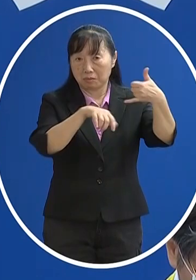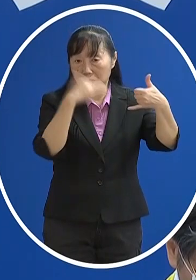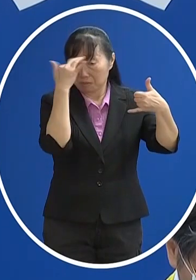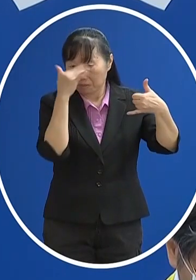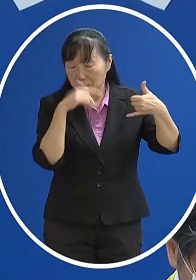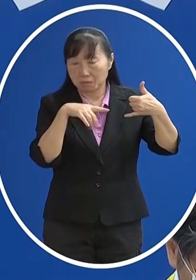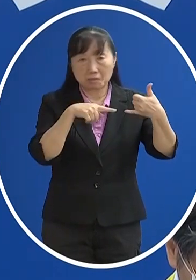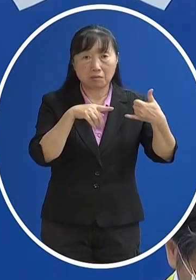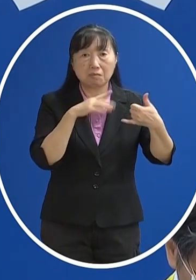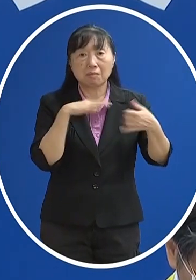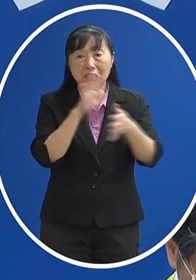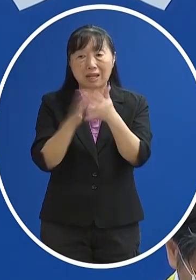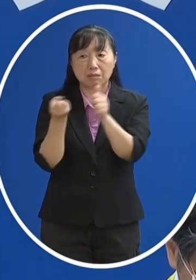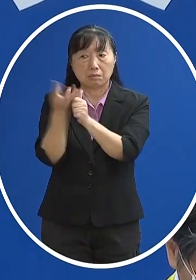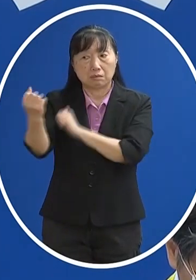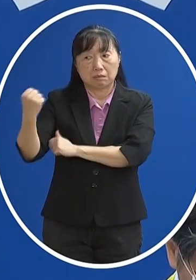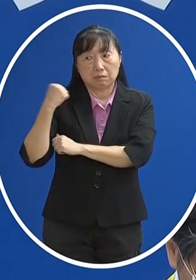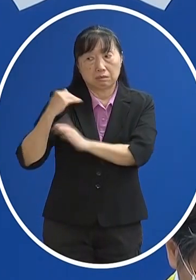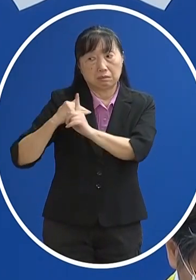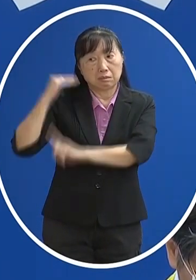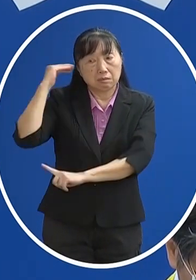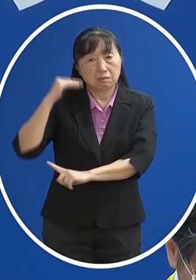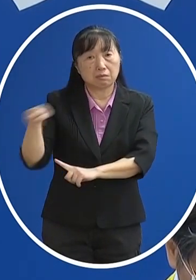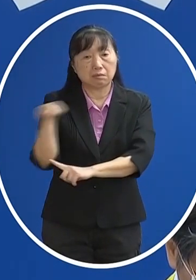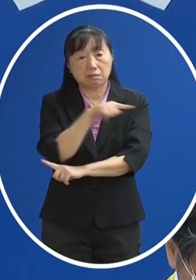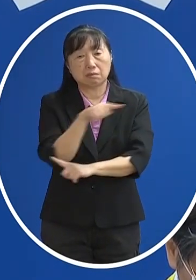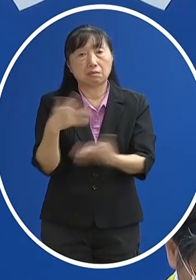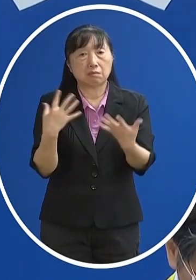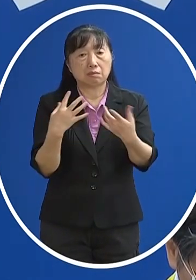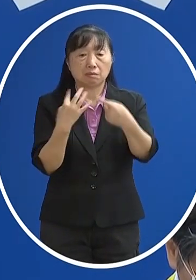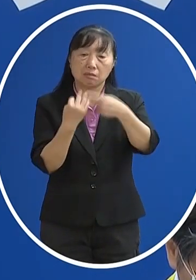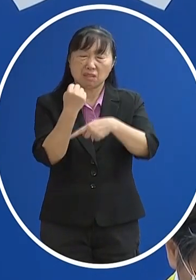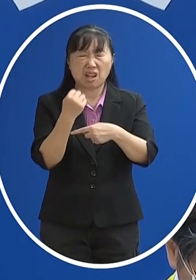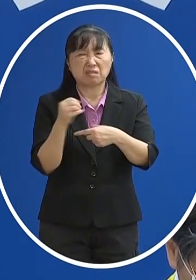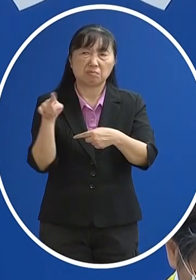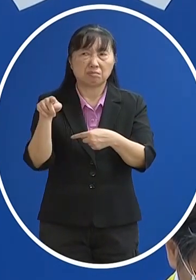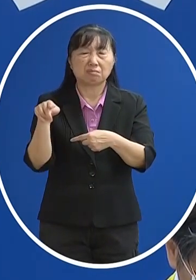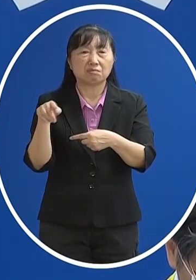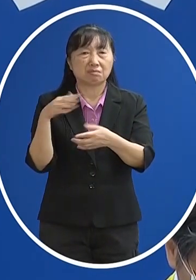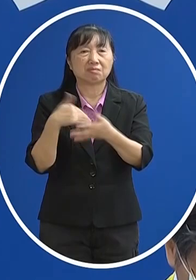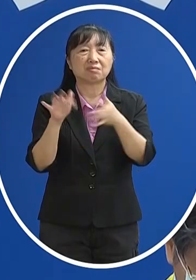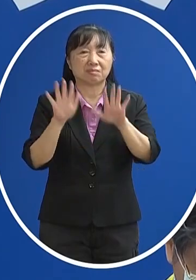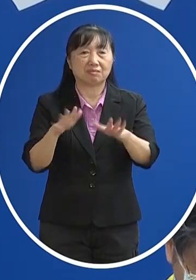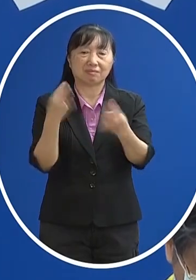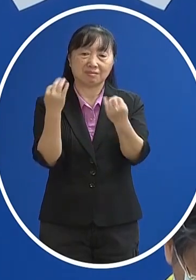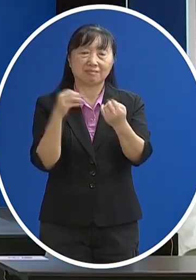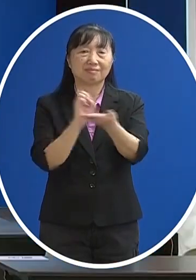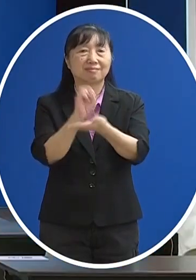这个传染力比较偏高的一个情形的比例也不算是低啦，所以这个提供给大家做参考。